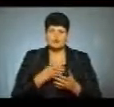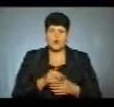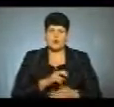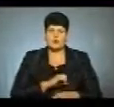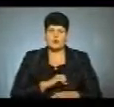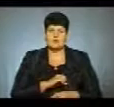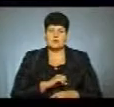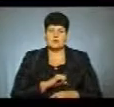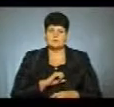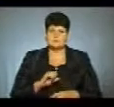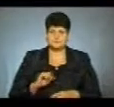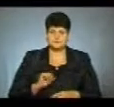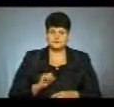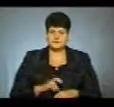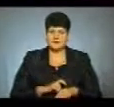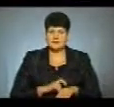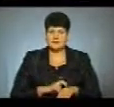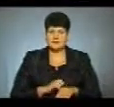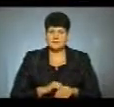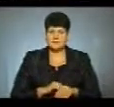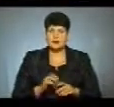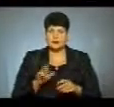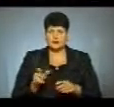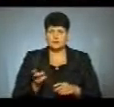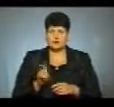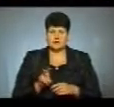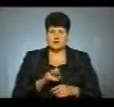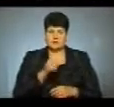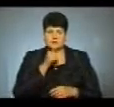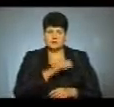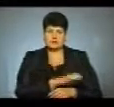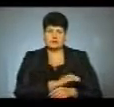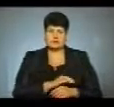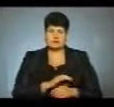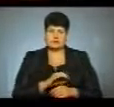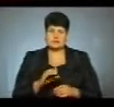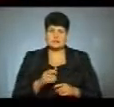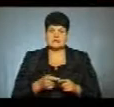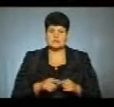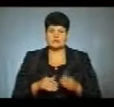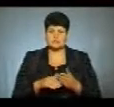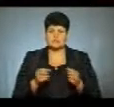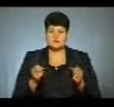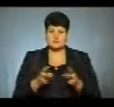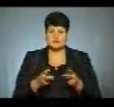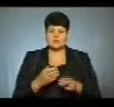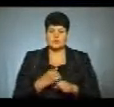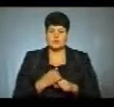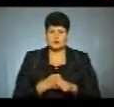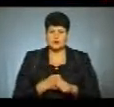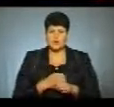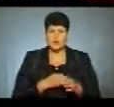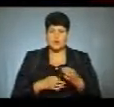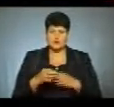лікаря. Після заповнення анкети охочі підходять до намету, де вимірюють артеріальний тиск. Це з допомогою спеціального пристрою робить консультант